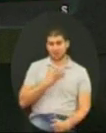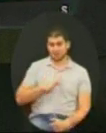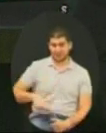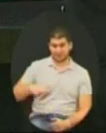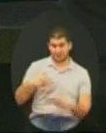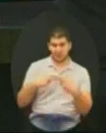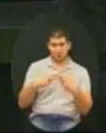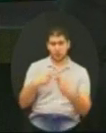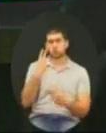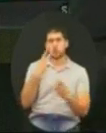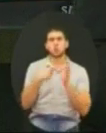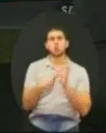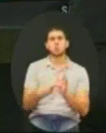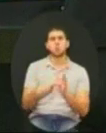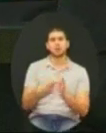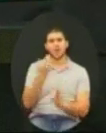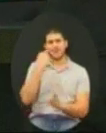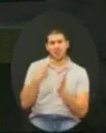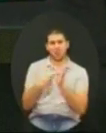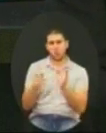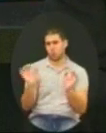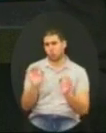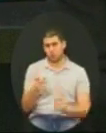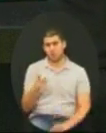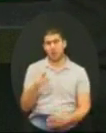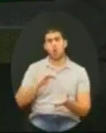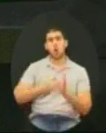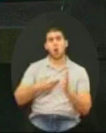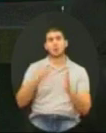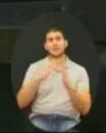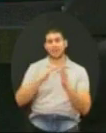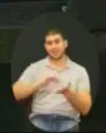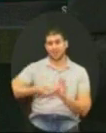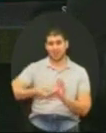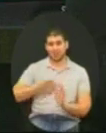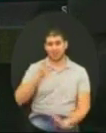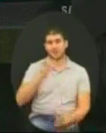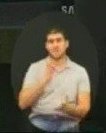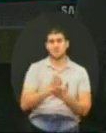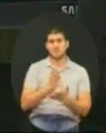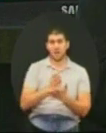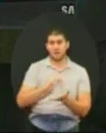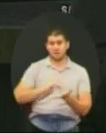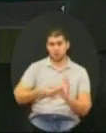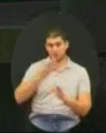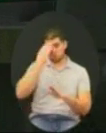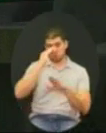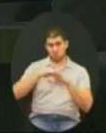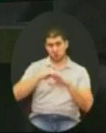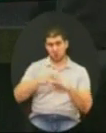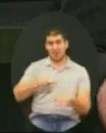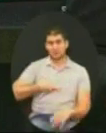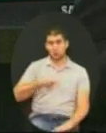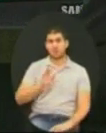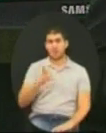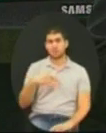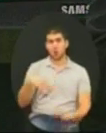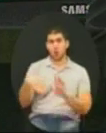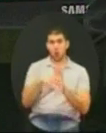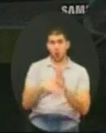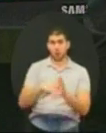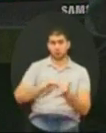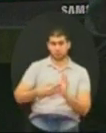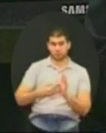שלי היום שתי דוגמאות, שחבל שלא הבאתי אותם לפה, לחוזה דירה שנחתמים היום, וכבר בחוזה מודיעים לסוחרים שאם החוק